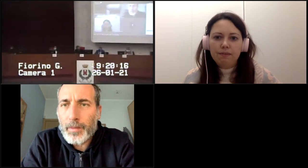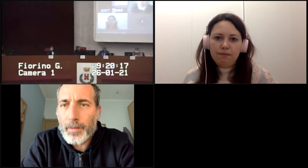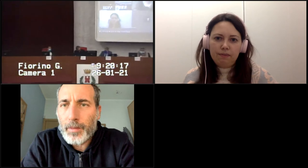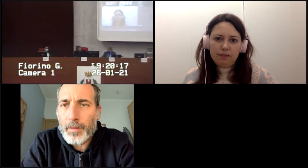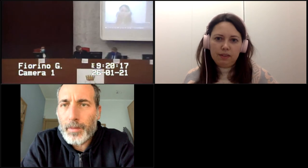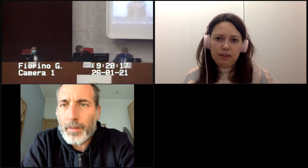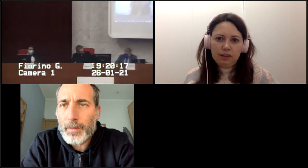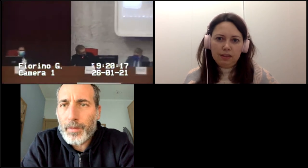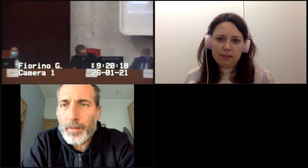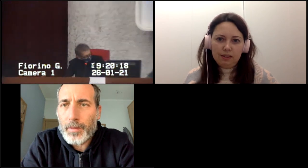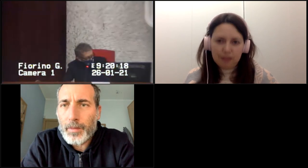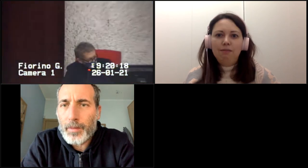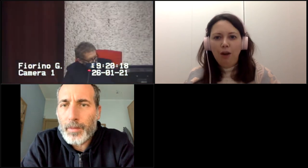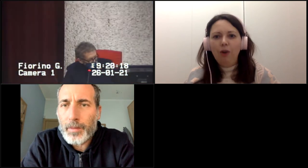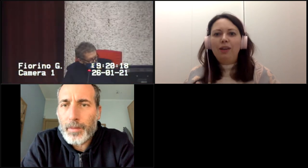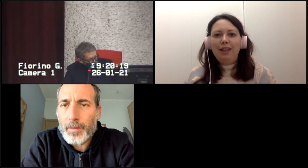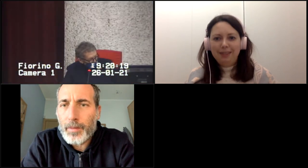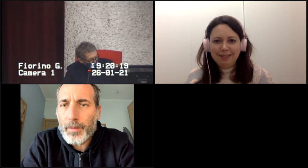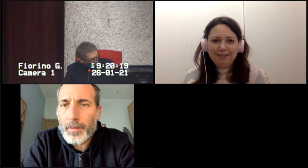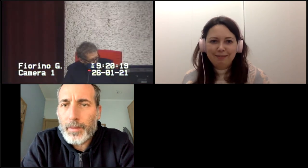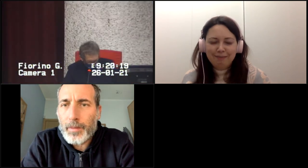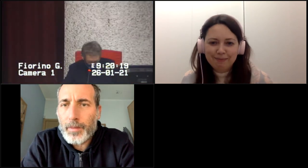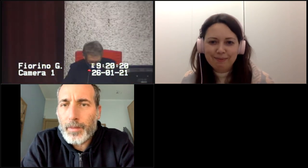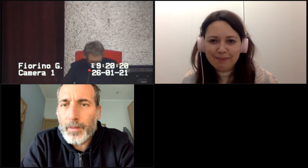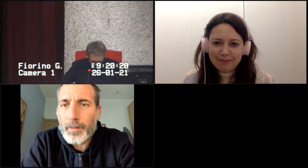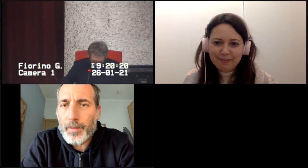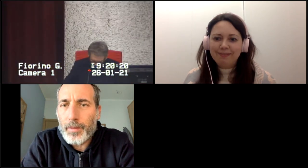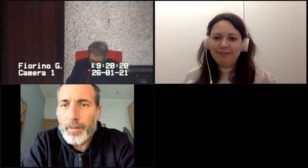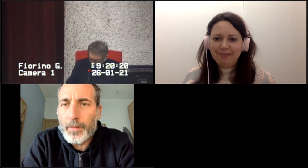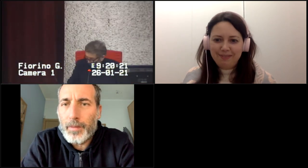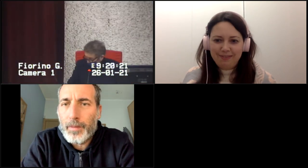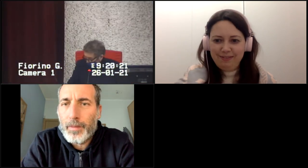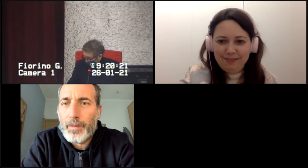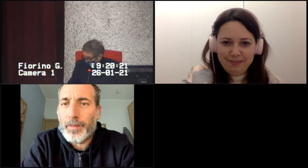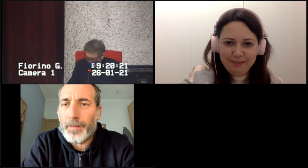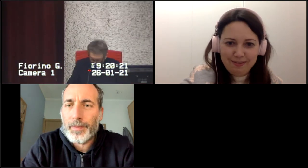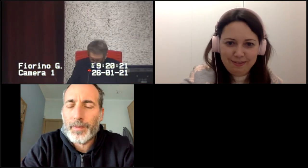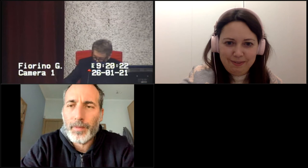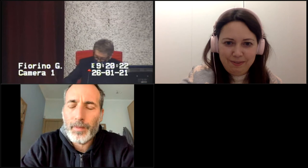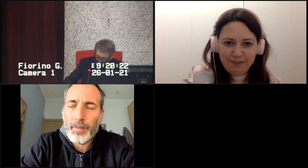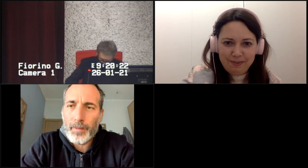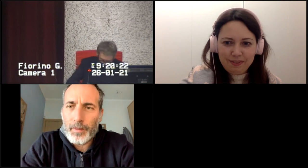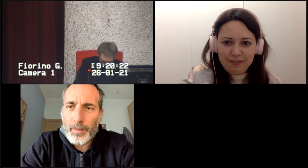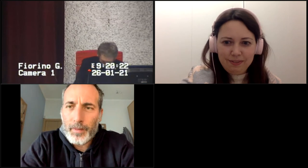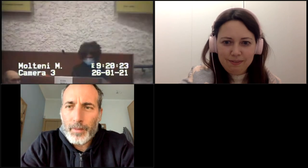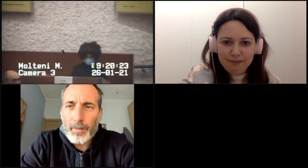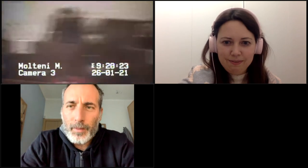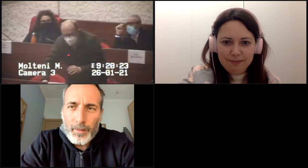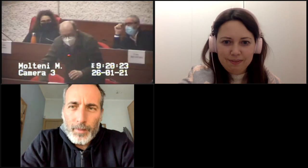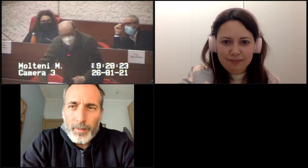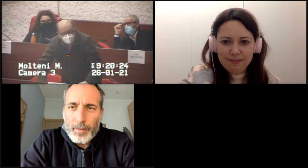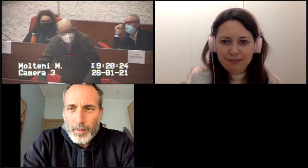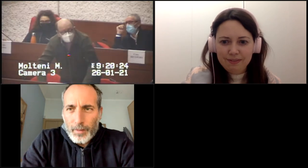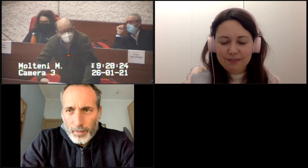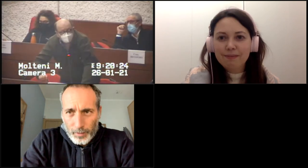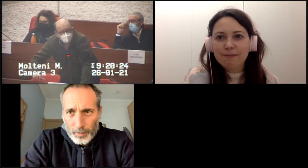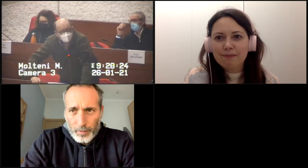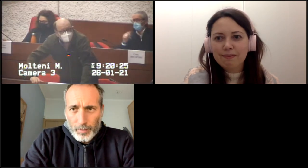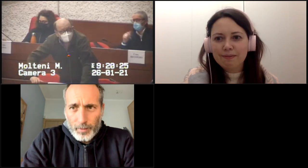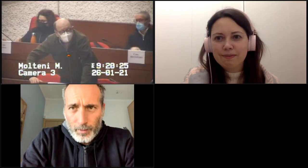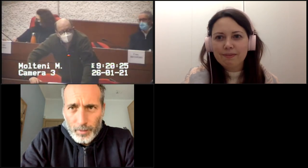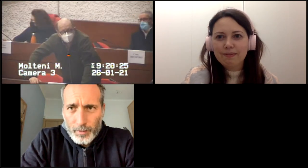In questo momento l'abbiamo sentita bene, eh? Un po' basso, ma l'abbiamo sentita. Amiamo Sesto, consigliere Molteni. Grazie